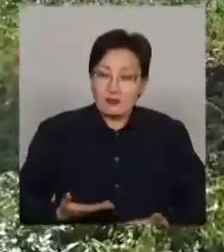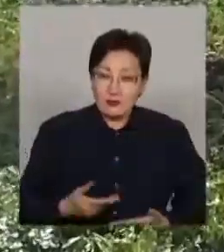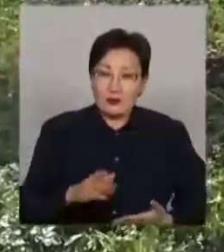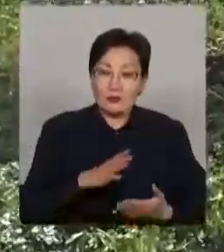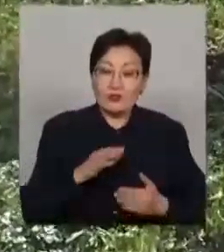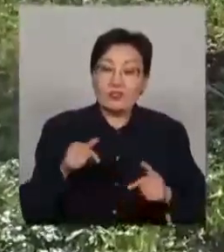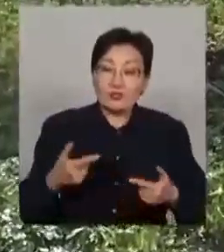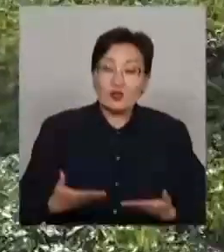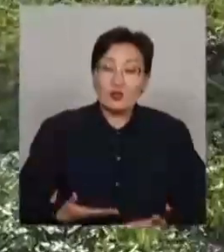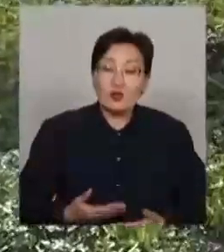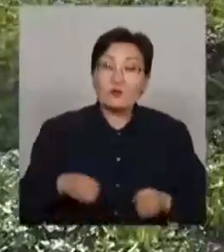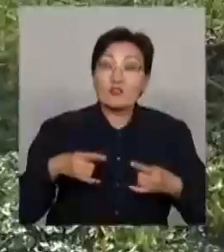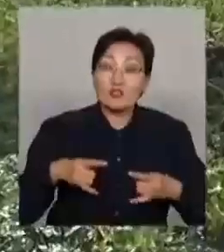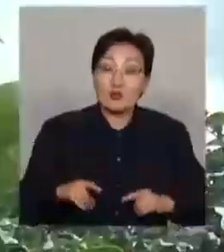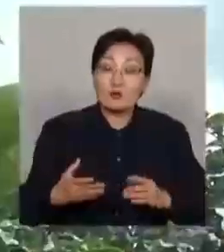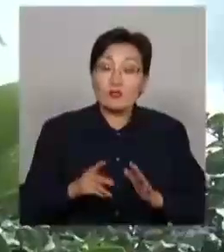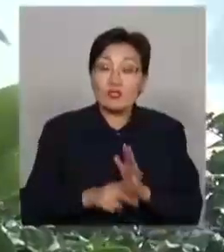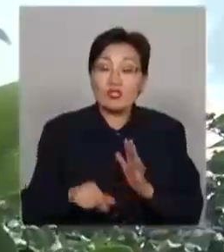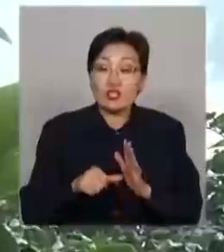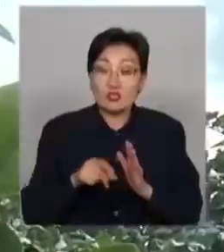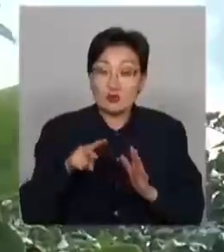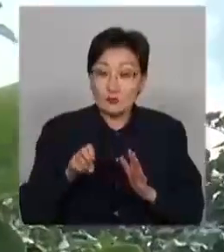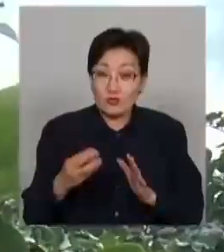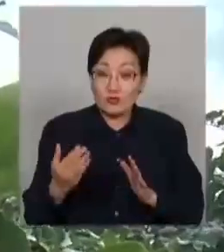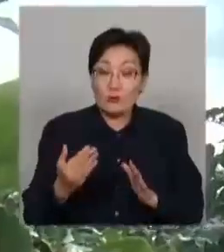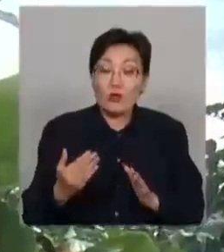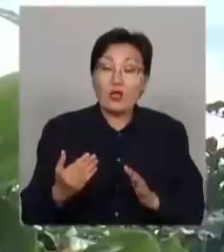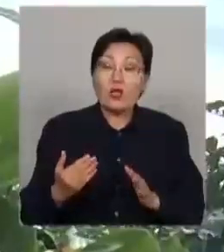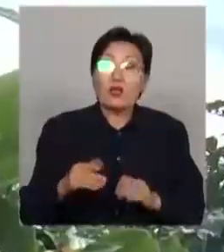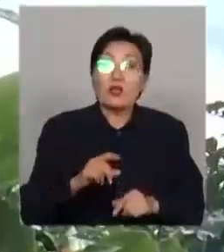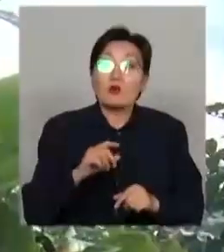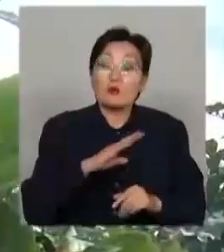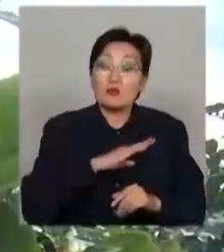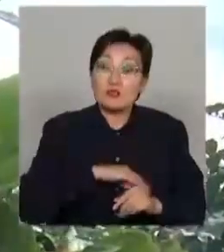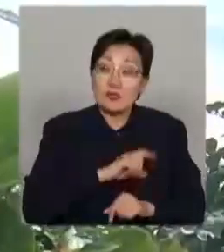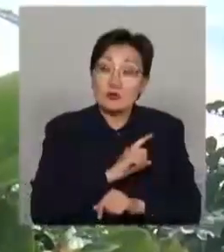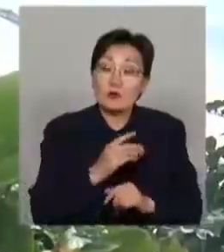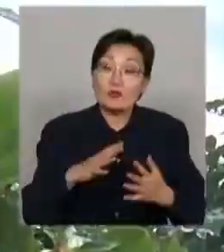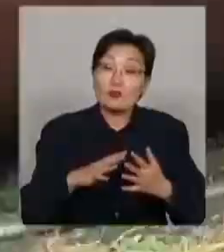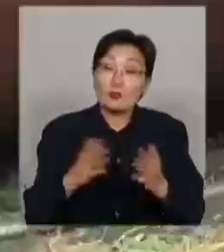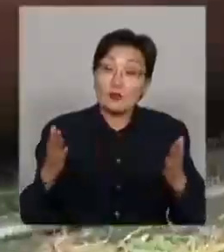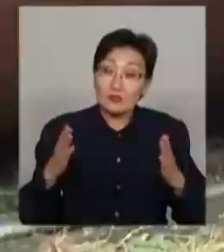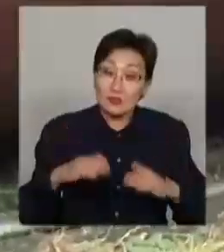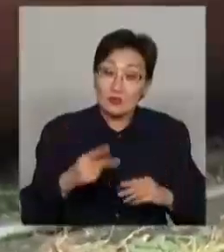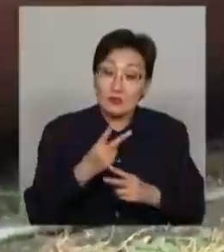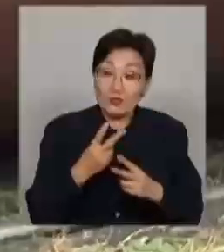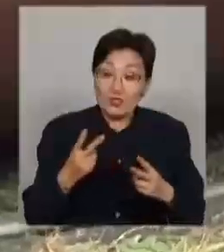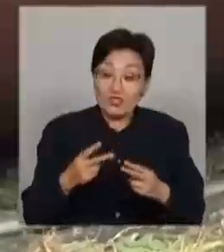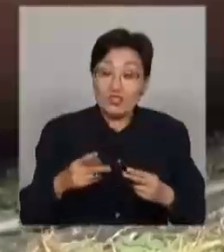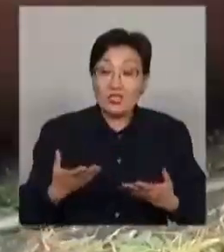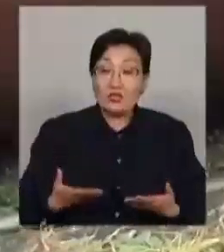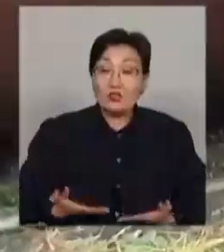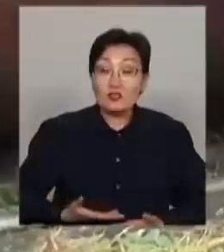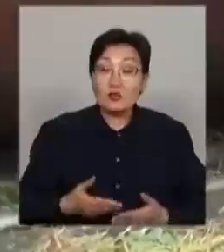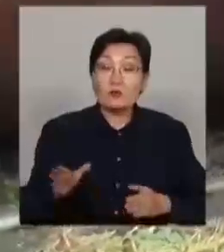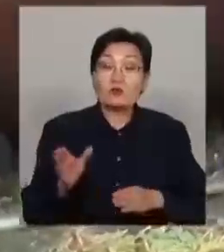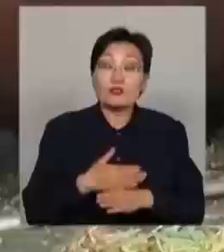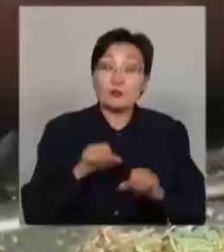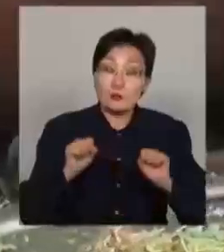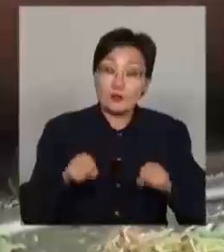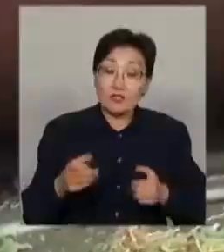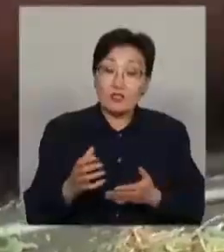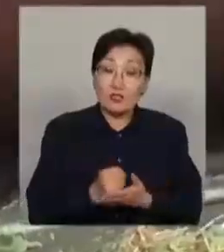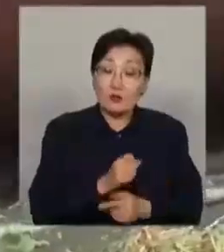Она живет здесь с рождения, 76 лет. Упадок села происходил на ее глазах. Сейчас жители лишены возможности